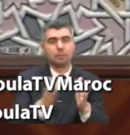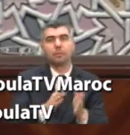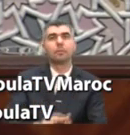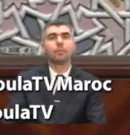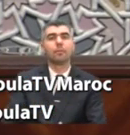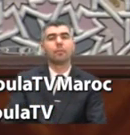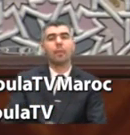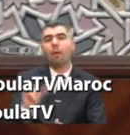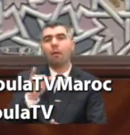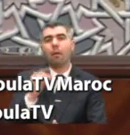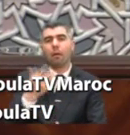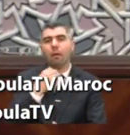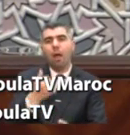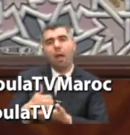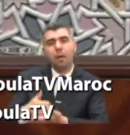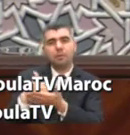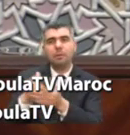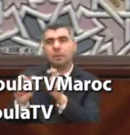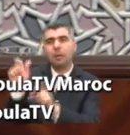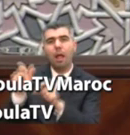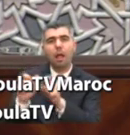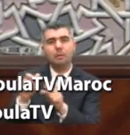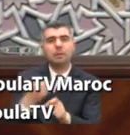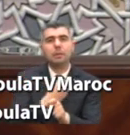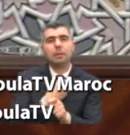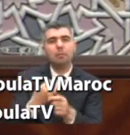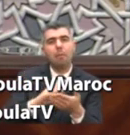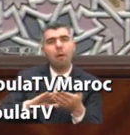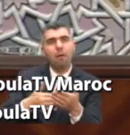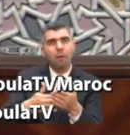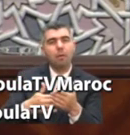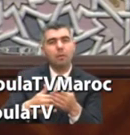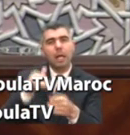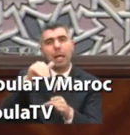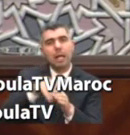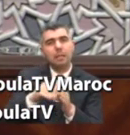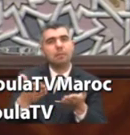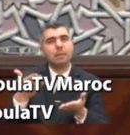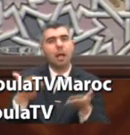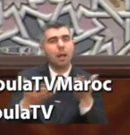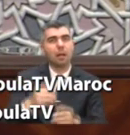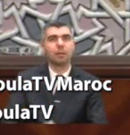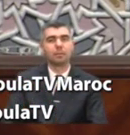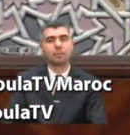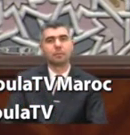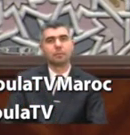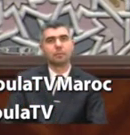الخدمات الاستشفائية للسيدات والسادة النواب المحترمين من الفريق الاستقلالي الوحدة والتعادلية. تفضلي السيدة النائبة